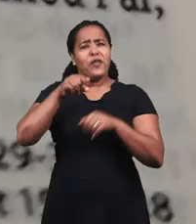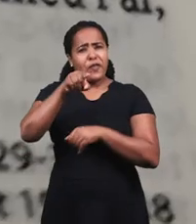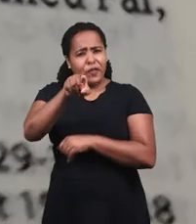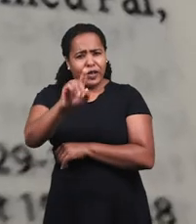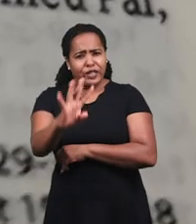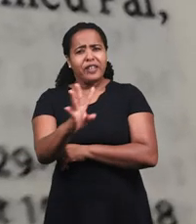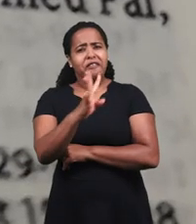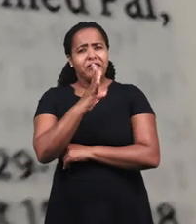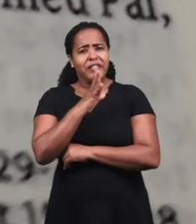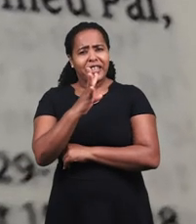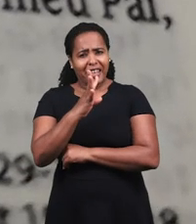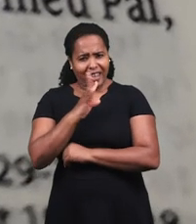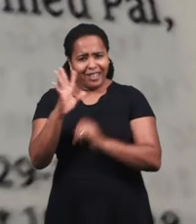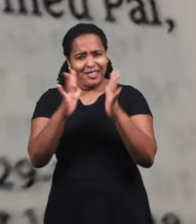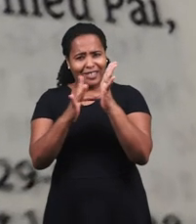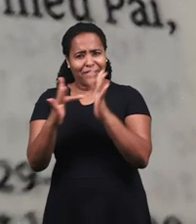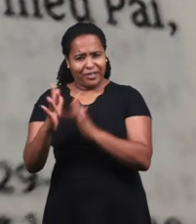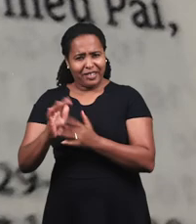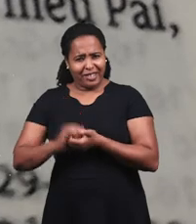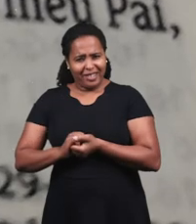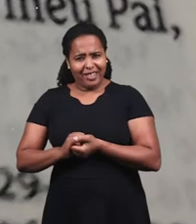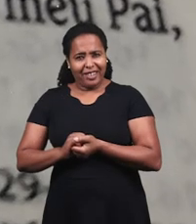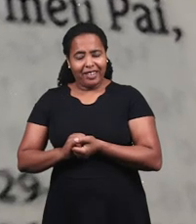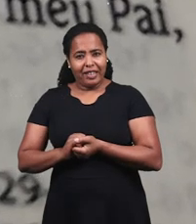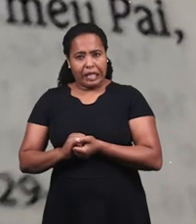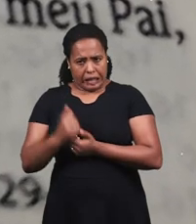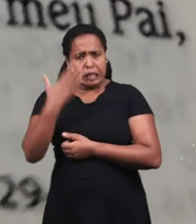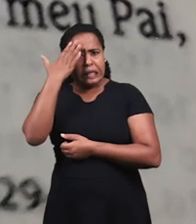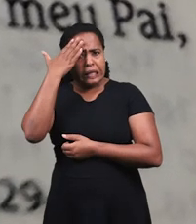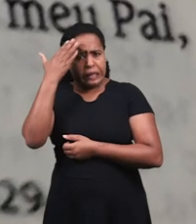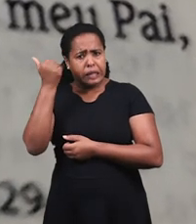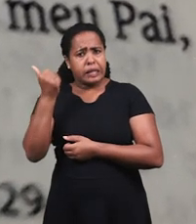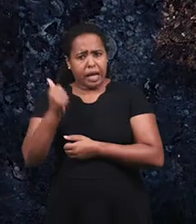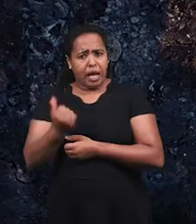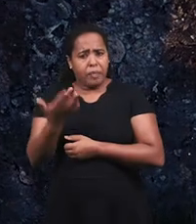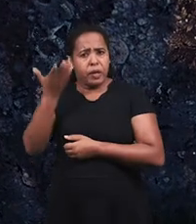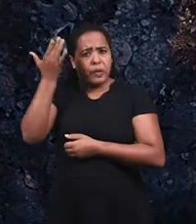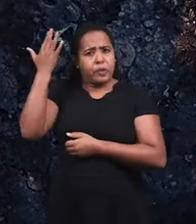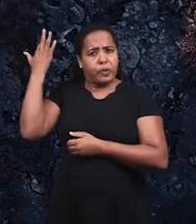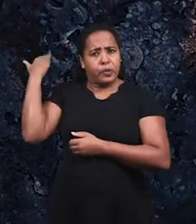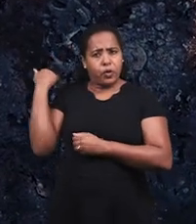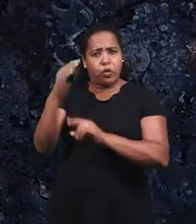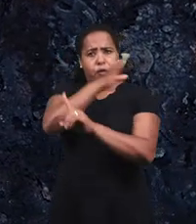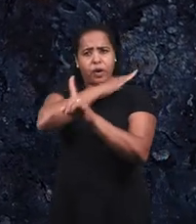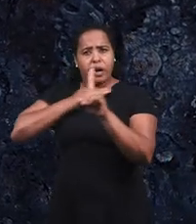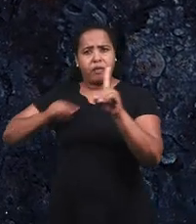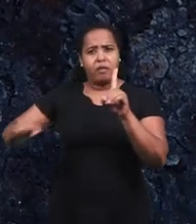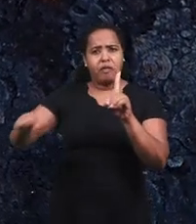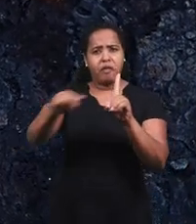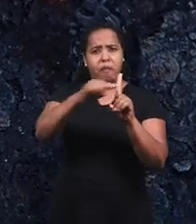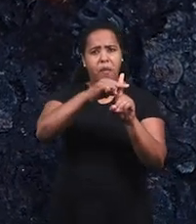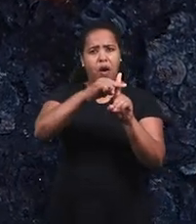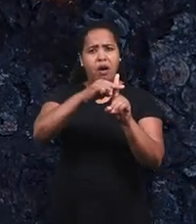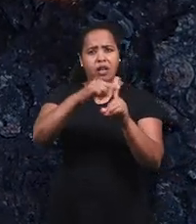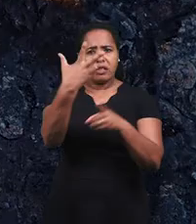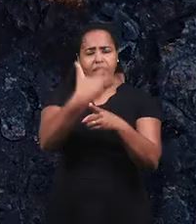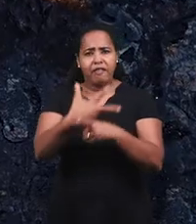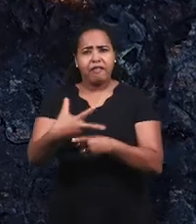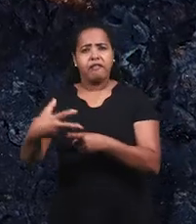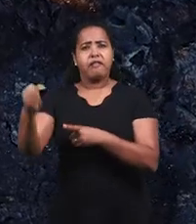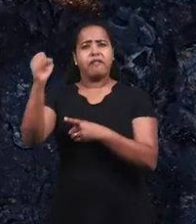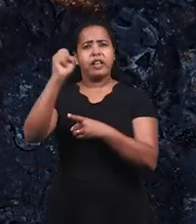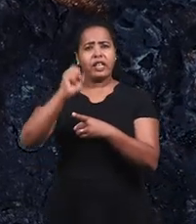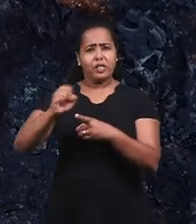Знаете, кто такой Иисус? Он тот, кто победил на кресте.